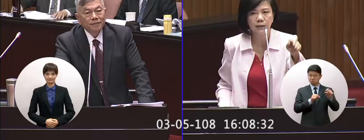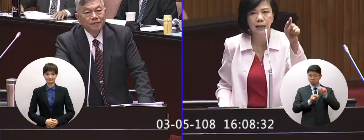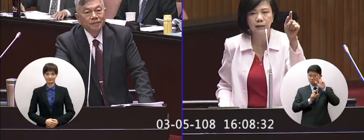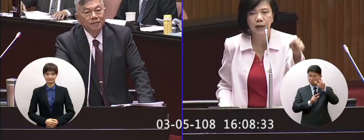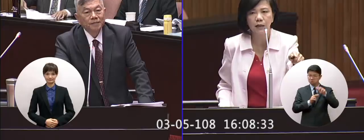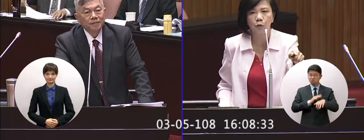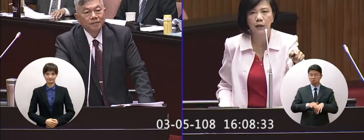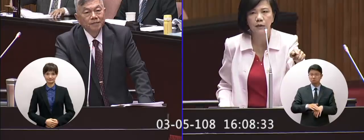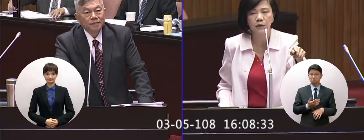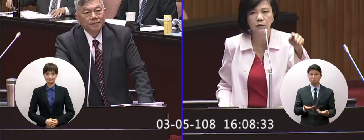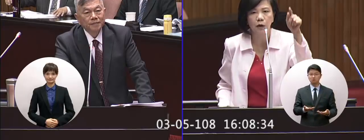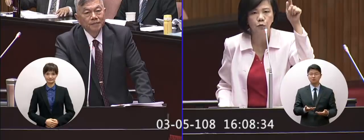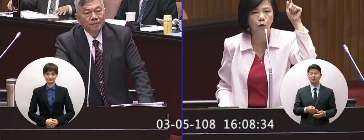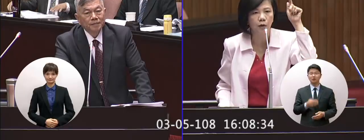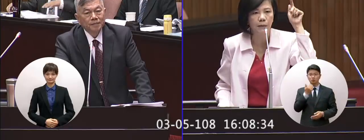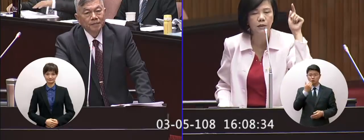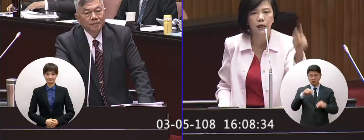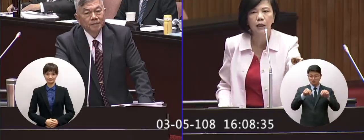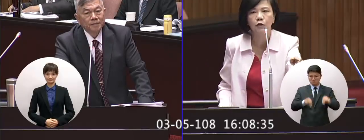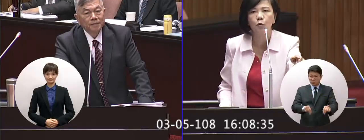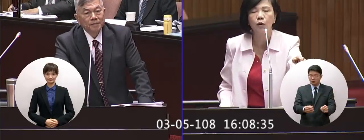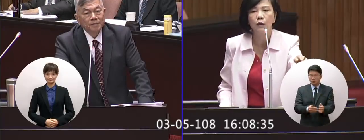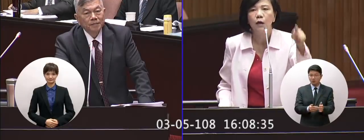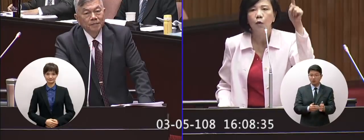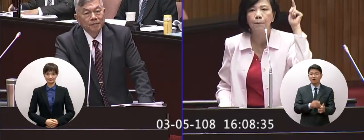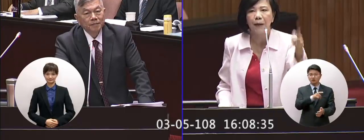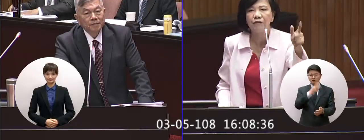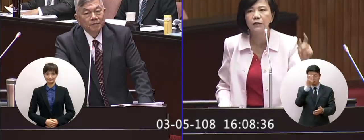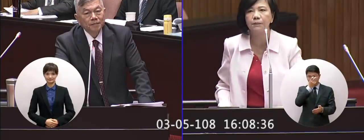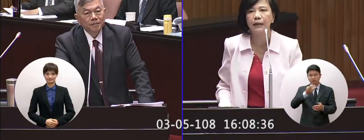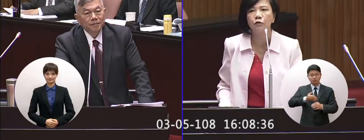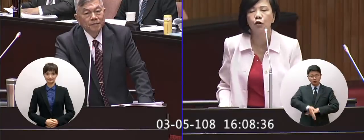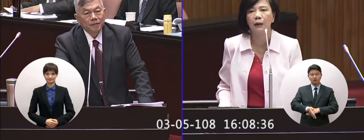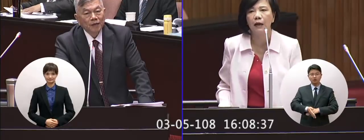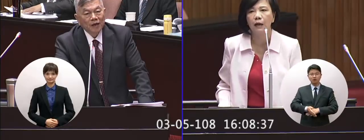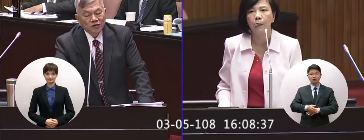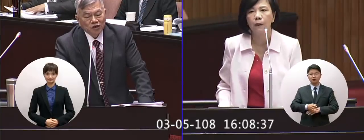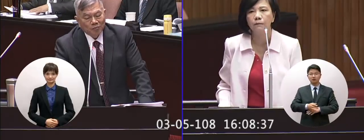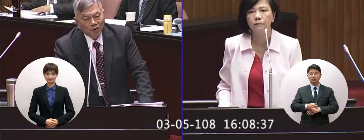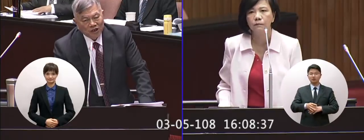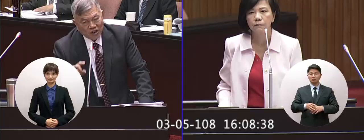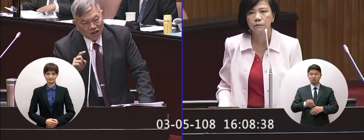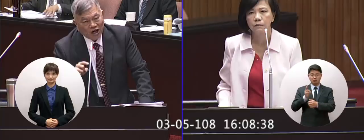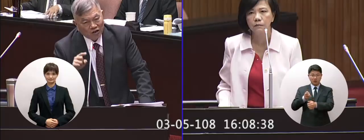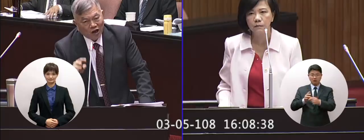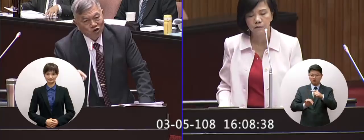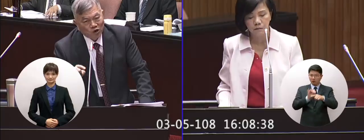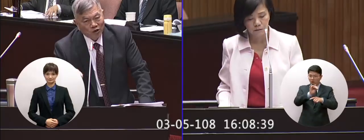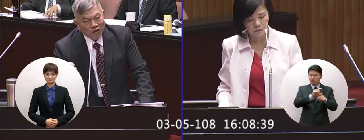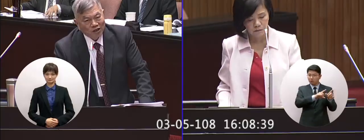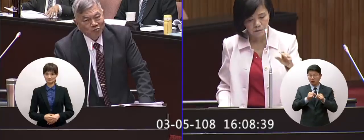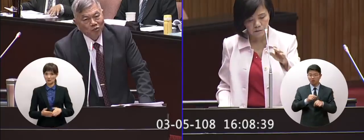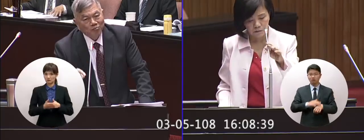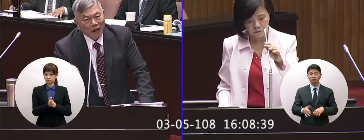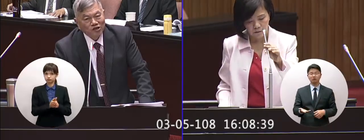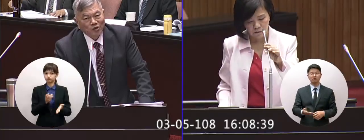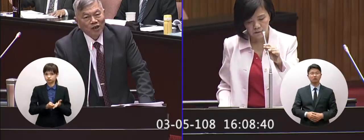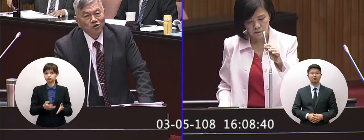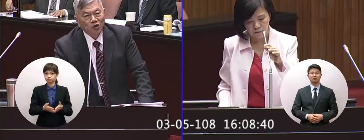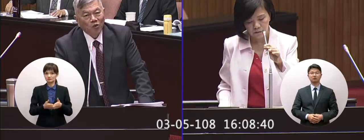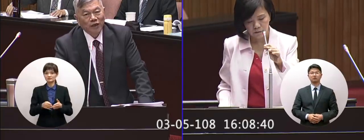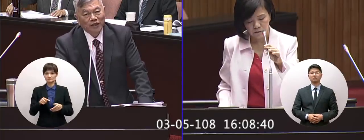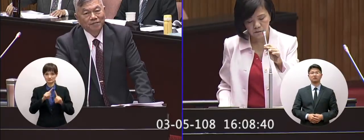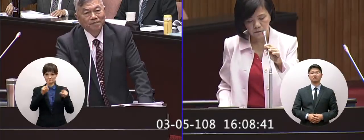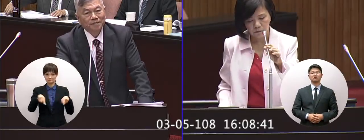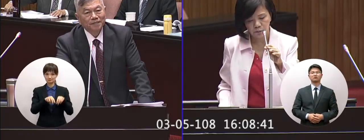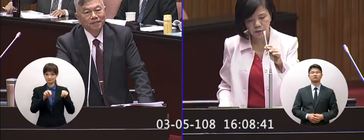们签下的产业关联性计划，如果你们审核通过的，会百分之百要求吗？ 这部分一定要要求，因为这部分白纸